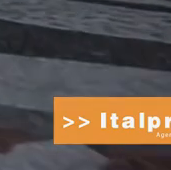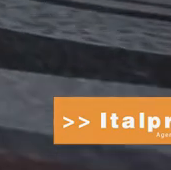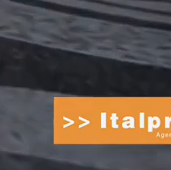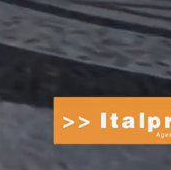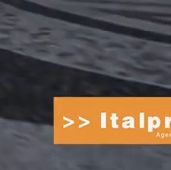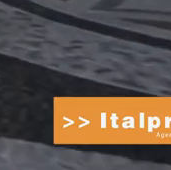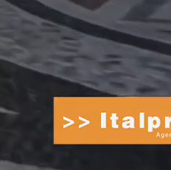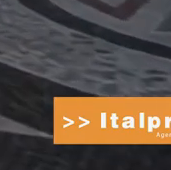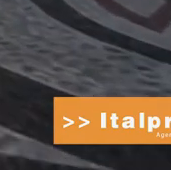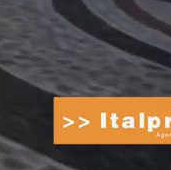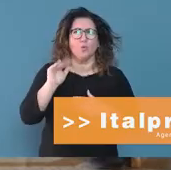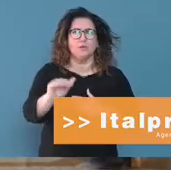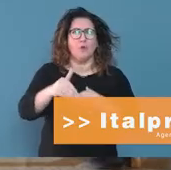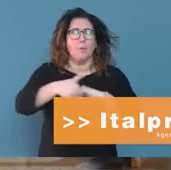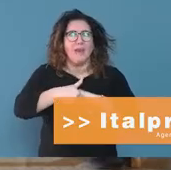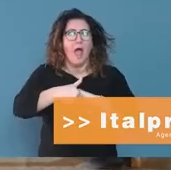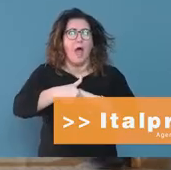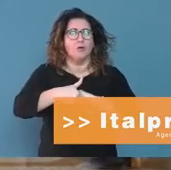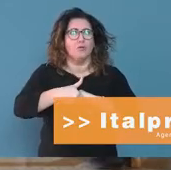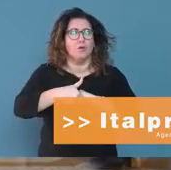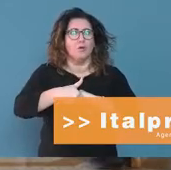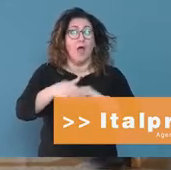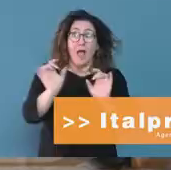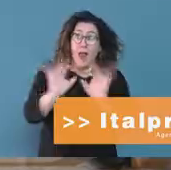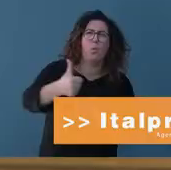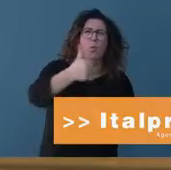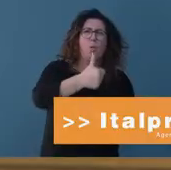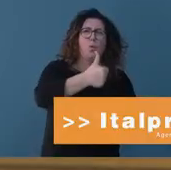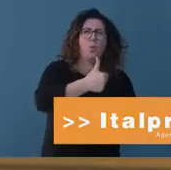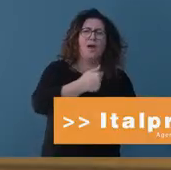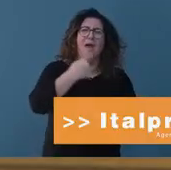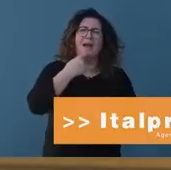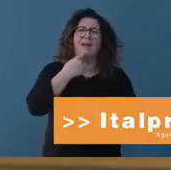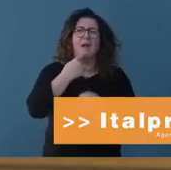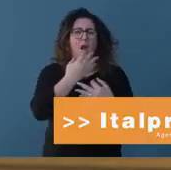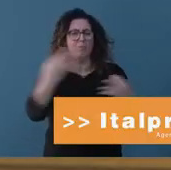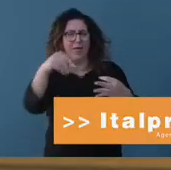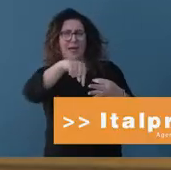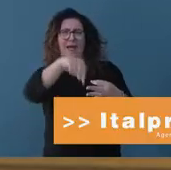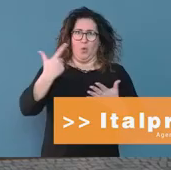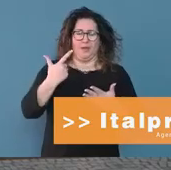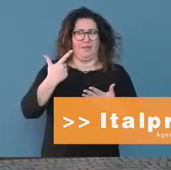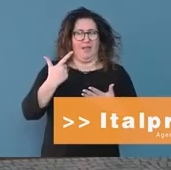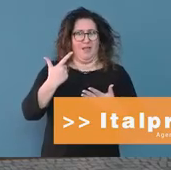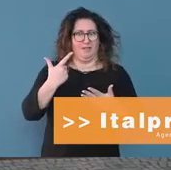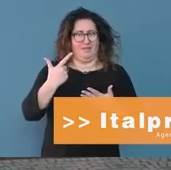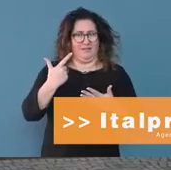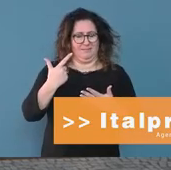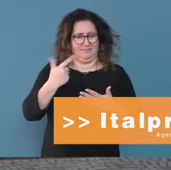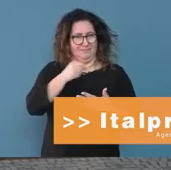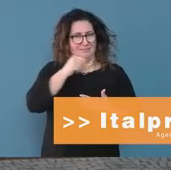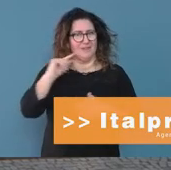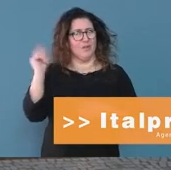testimonianze e riflessioni ha raccontato e non sempre facile cammino delle conquiste sociali e del volontariato ad aprire i lavori